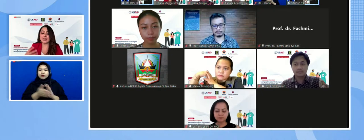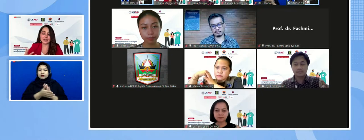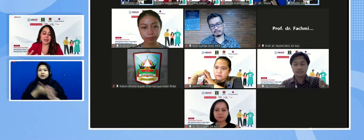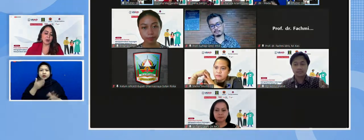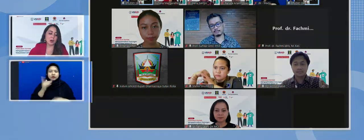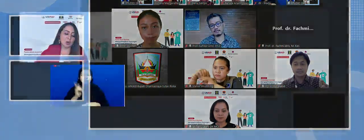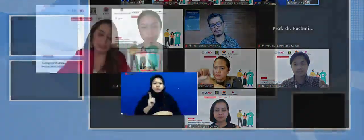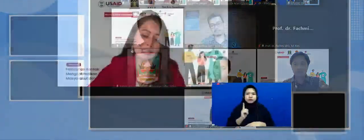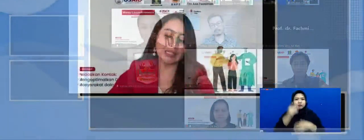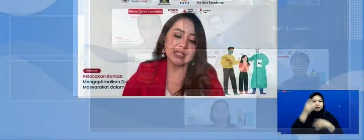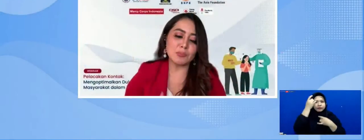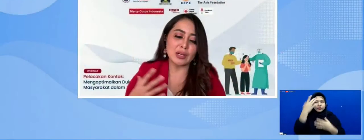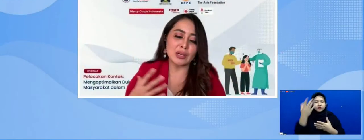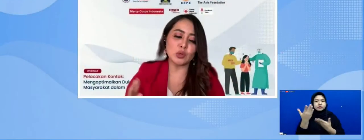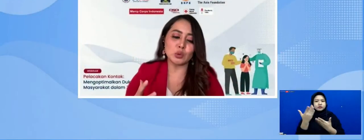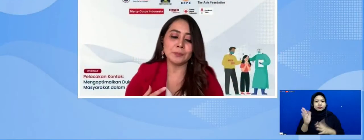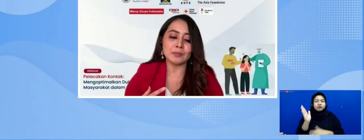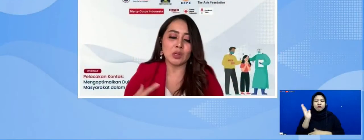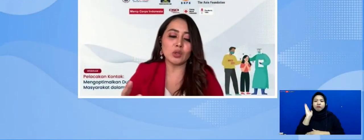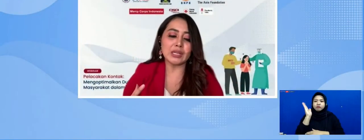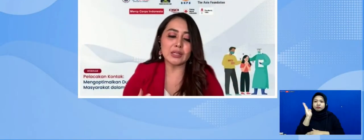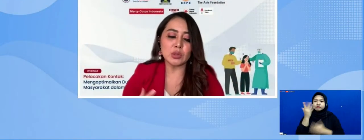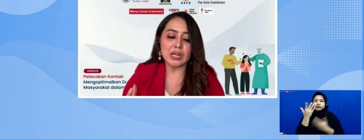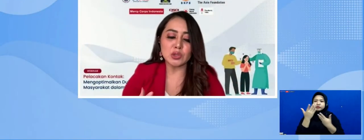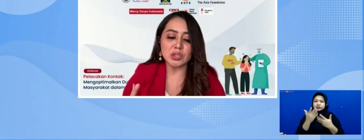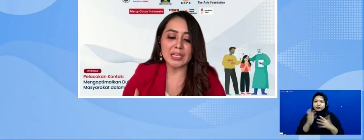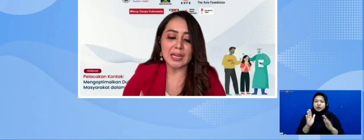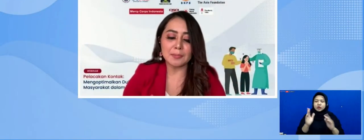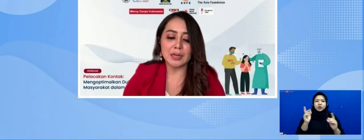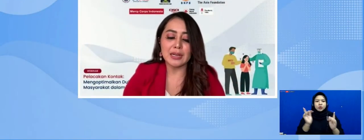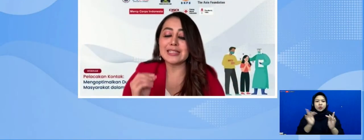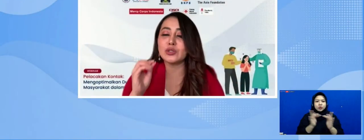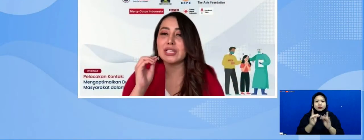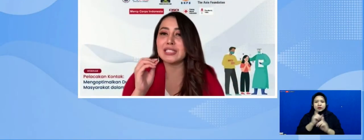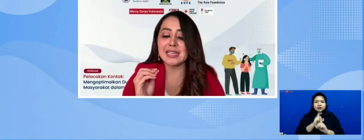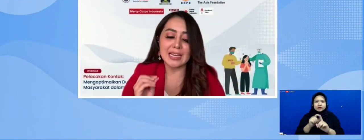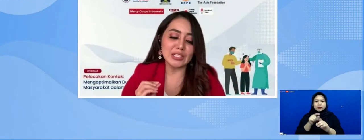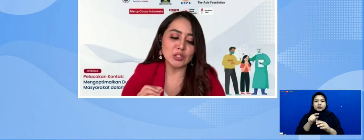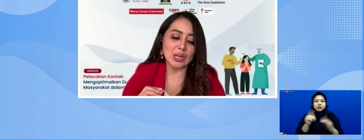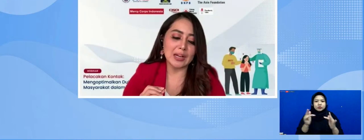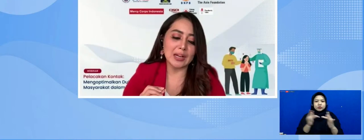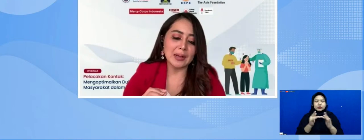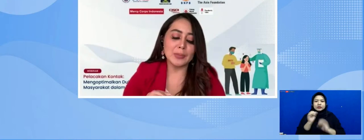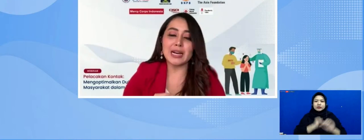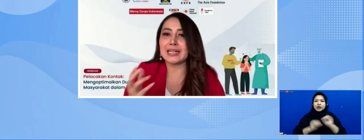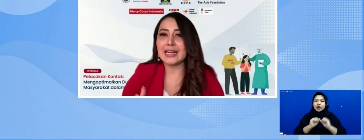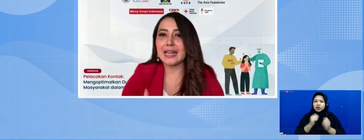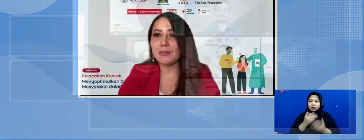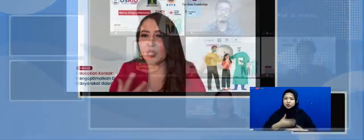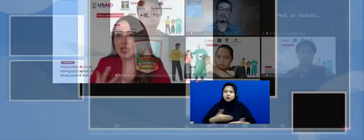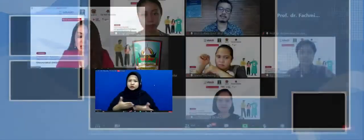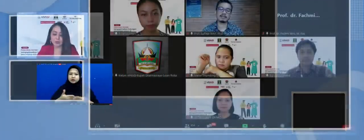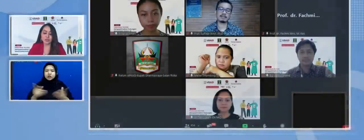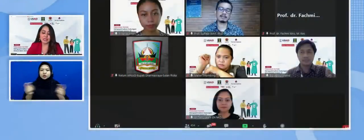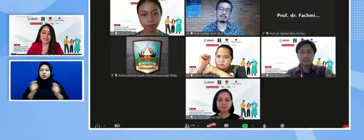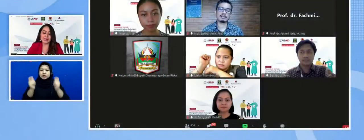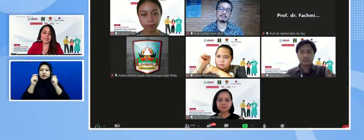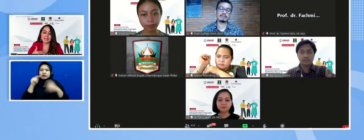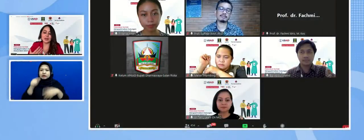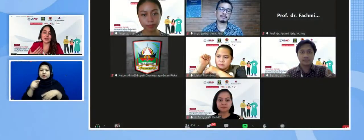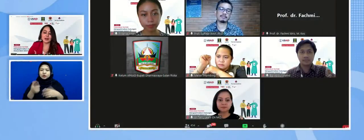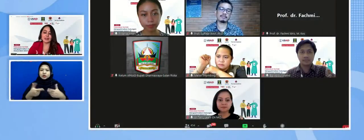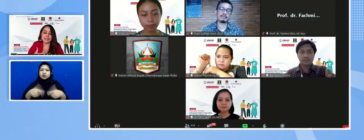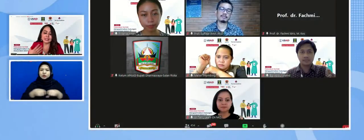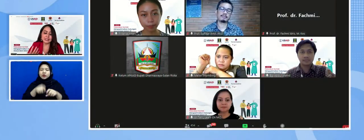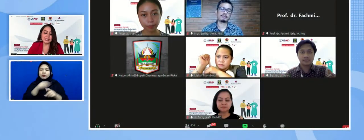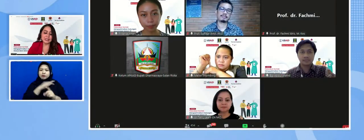juga Profesor Zulfikar juga sejak tadi menekankan bahwa kontak tracing ini kan merupakan suatu kontak atau gerakan sosial yang kesuksesannya ini juga berdasarkan dari